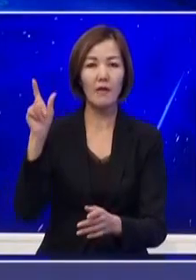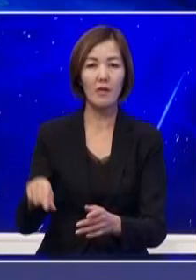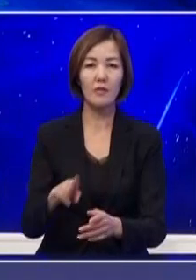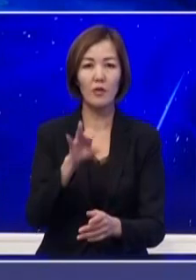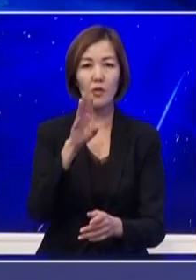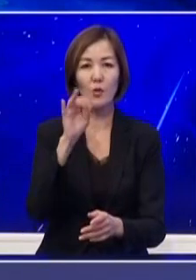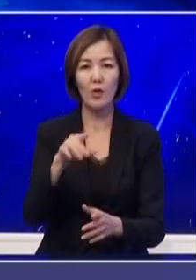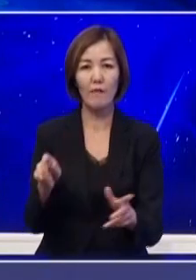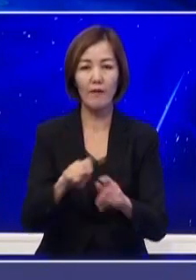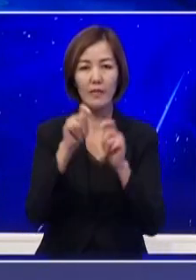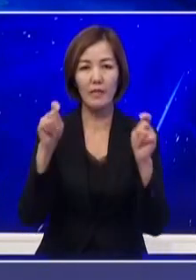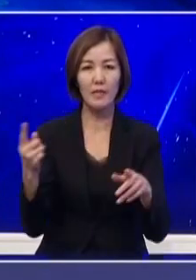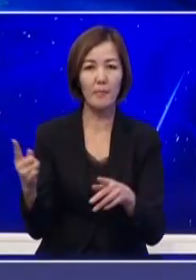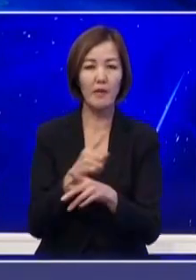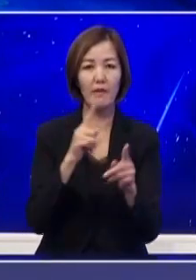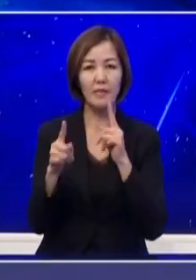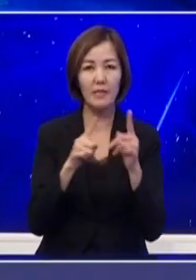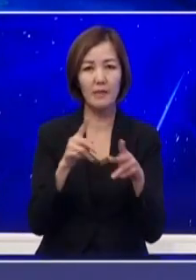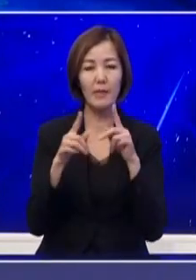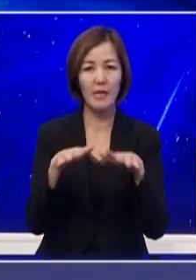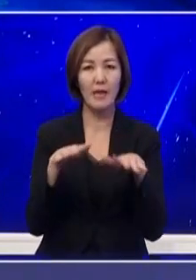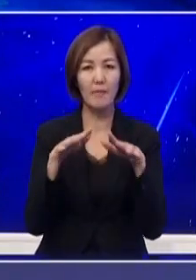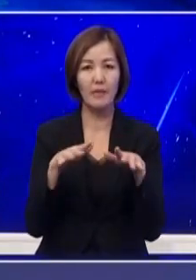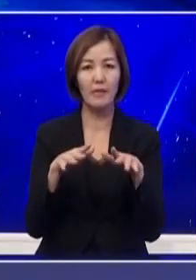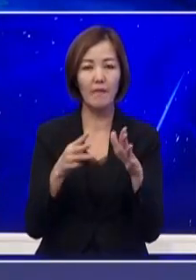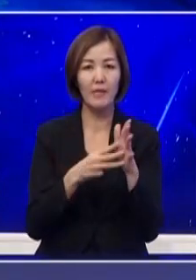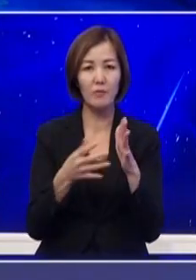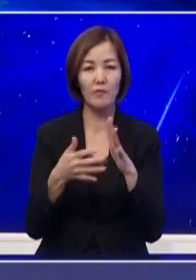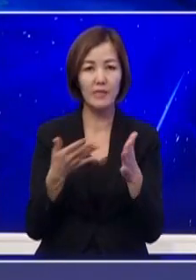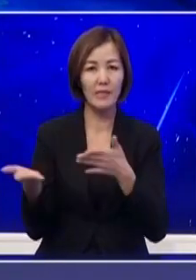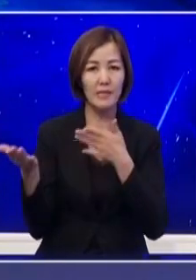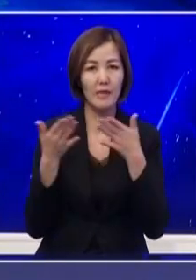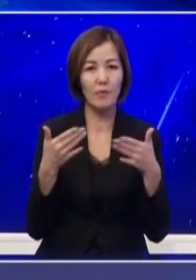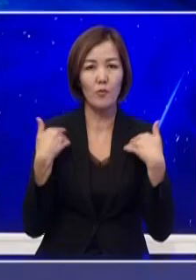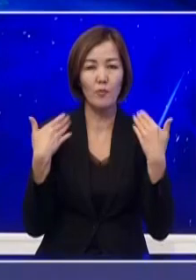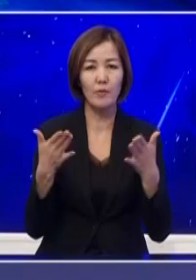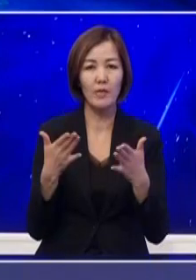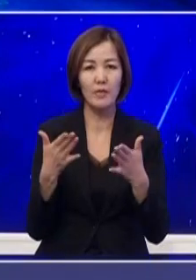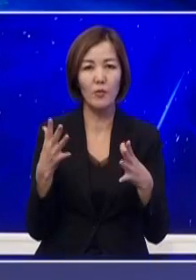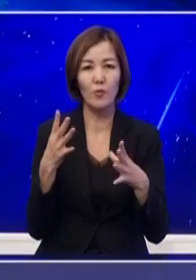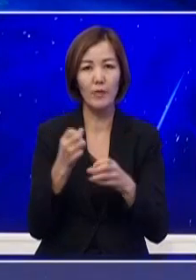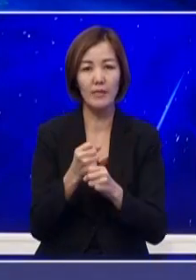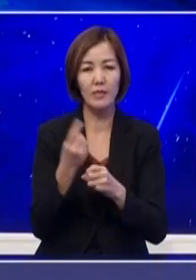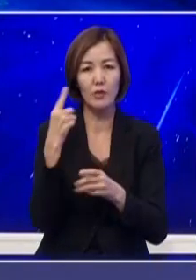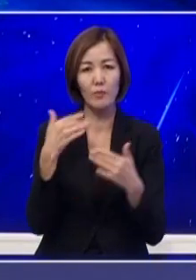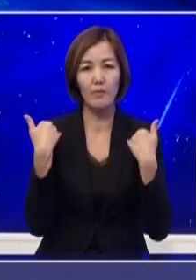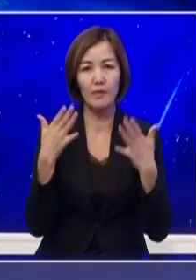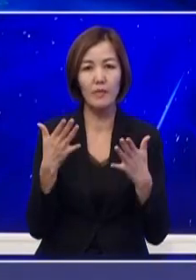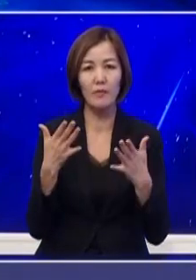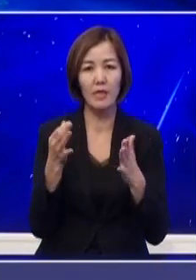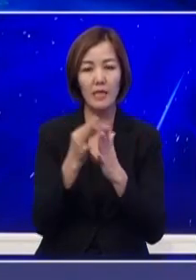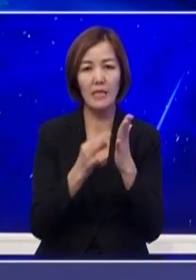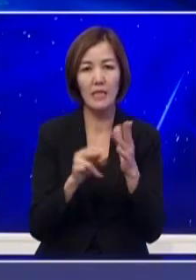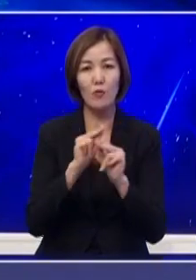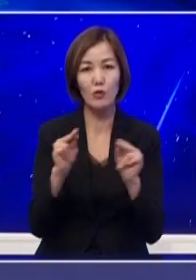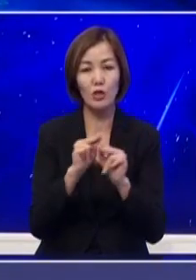государства Касым-Жомарт Токаев на открытии первой сессии парламента 8-го созыва предложил упростить и усовершенствовать